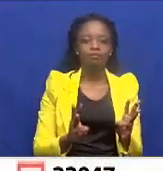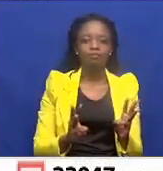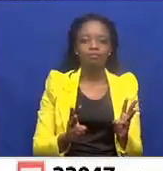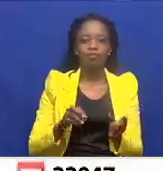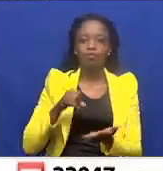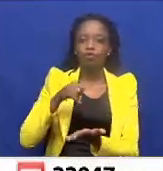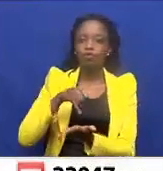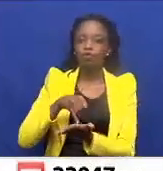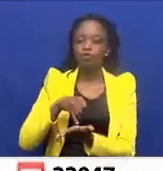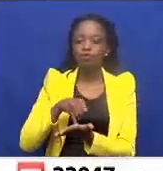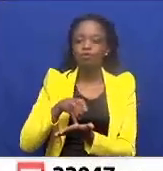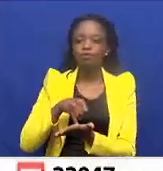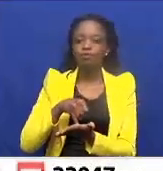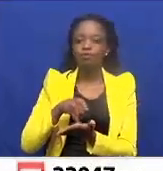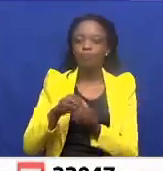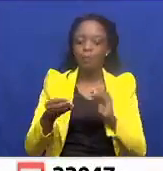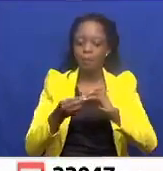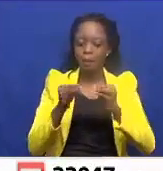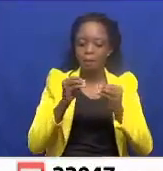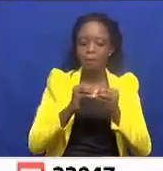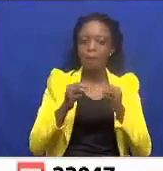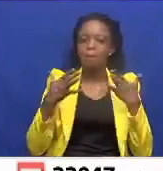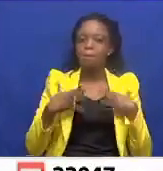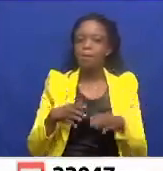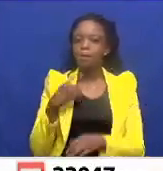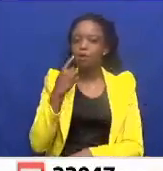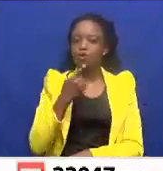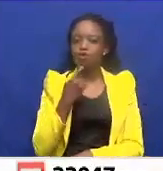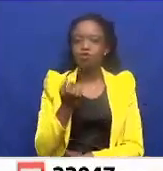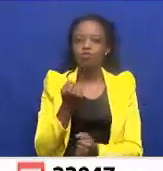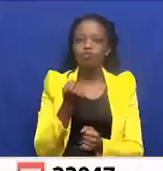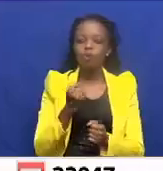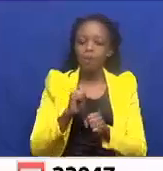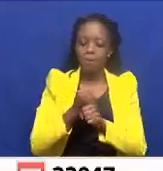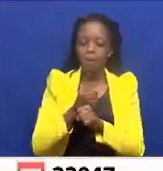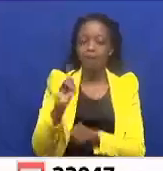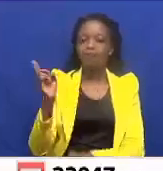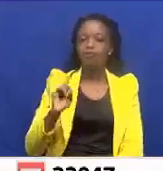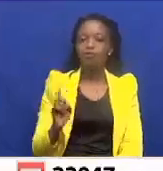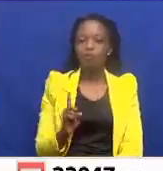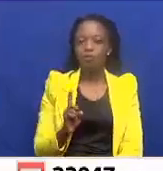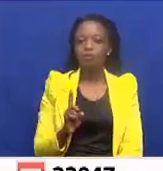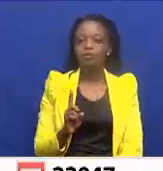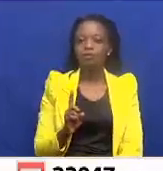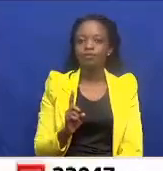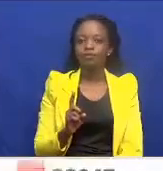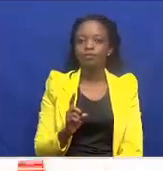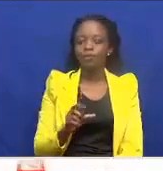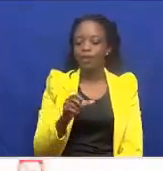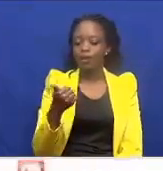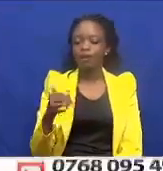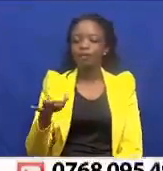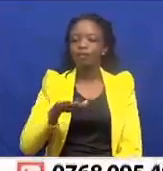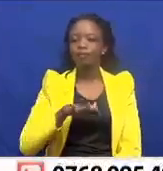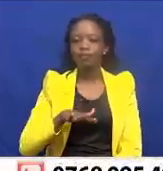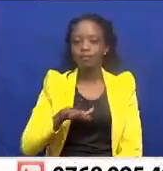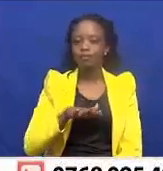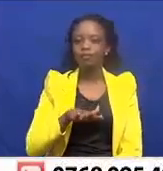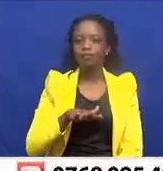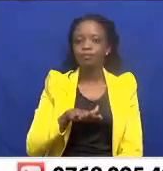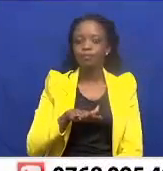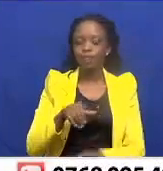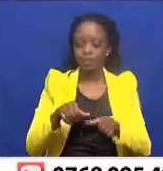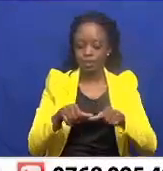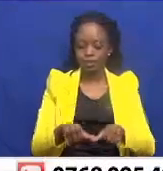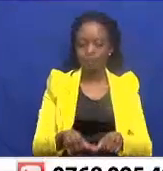ikiwapo population wale watu wanaishi kufanya Nairobi na kwengine maeneo karibu hapa wanaishi